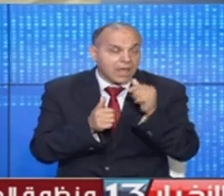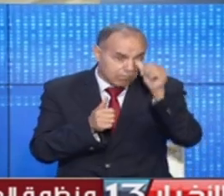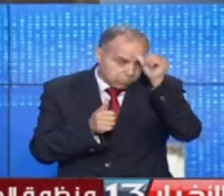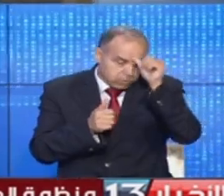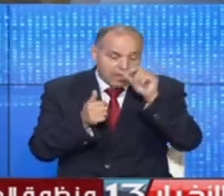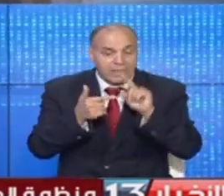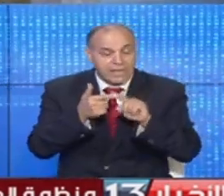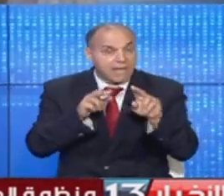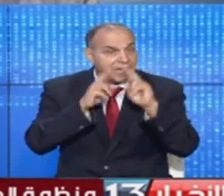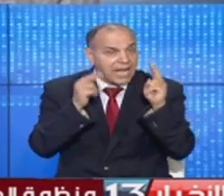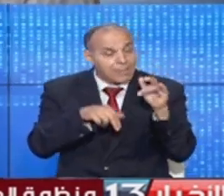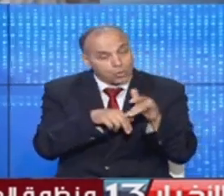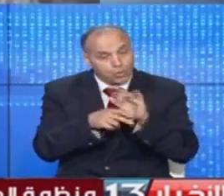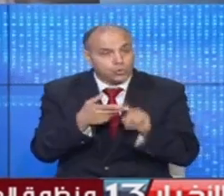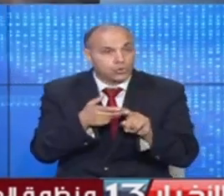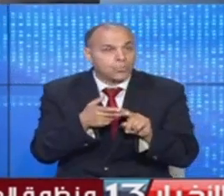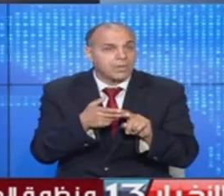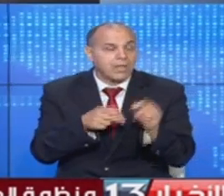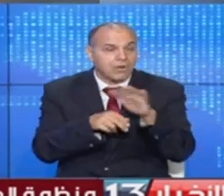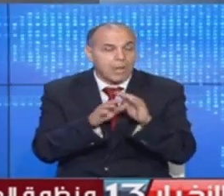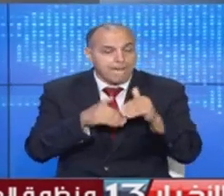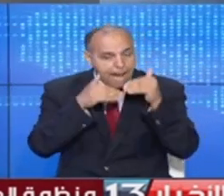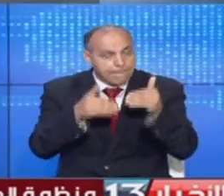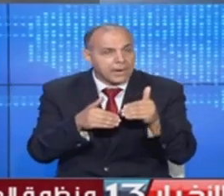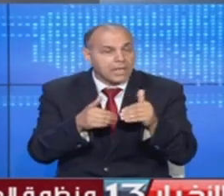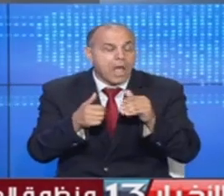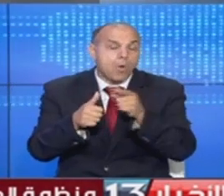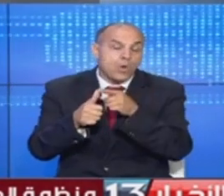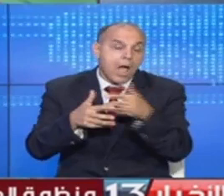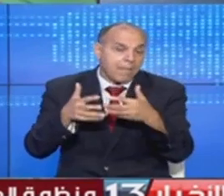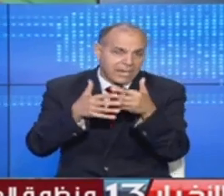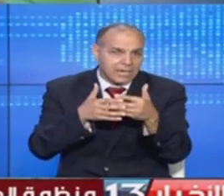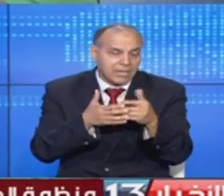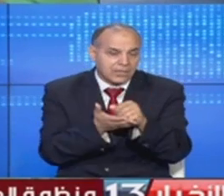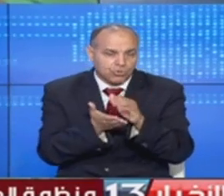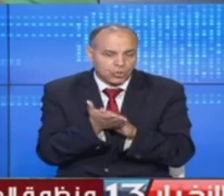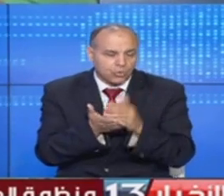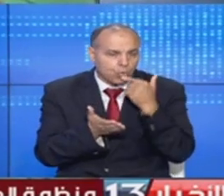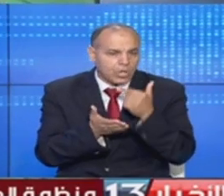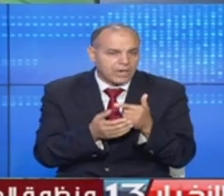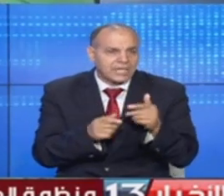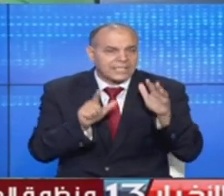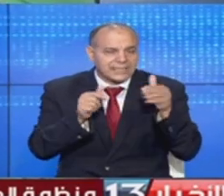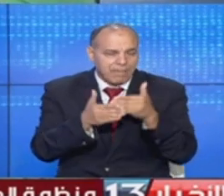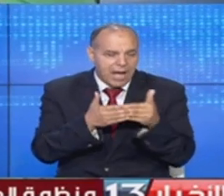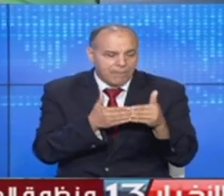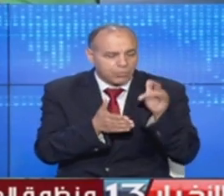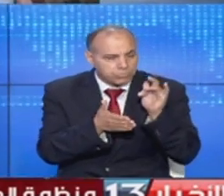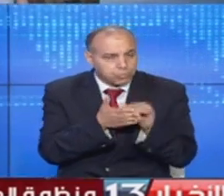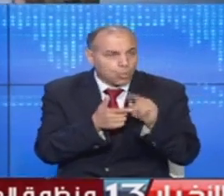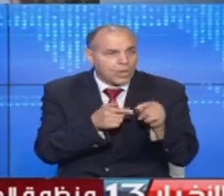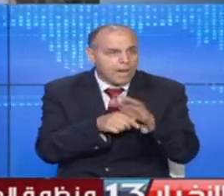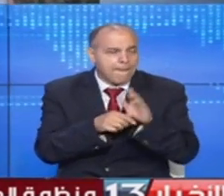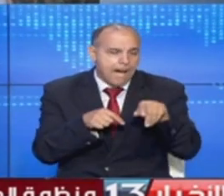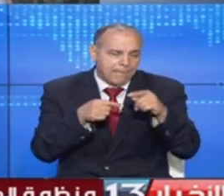المركز الثاني عالميا من حيث عدد الاصابات بعد الولايات المتحده التي سجلت قرابه سبعه ملايين اصابه لها